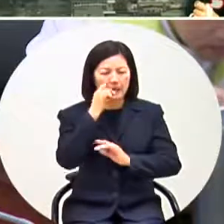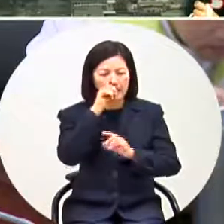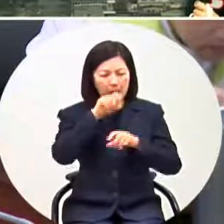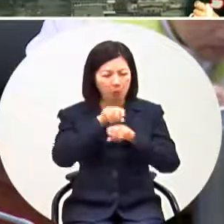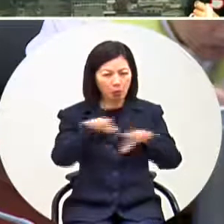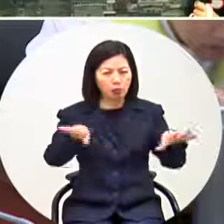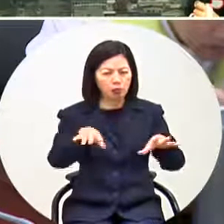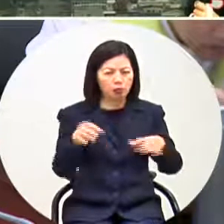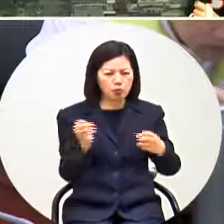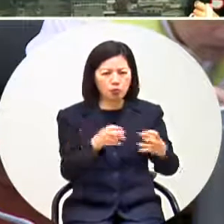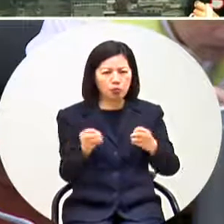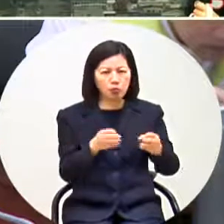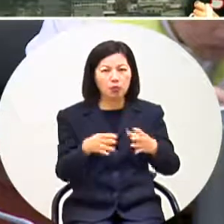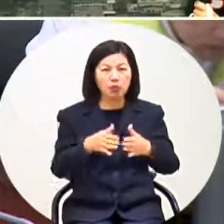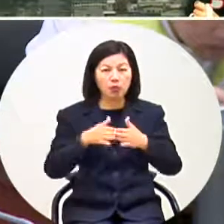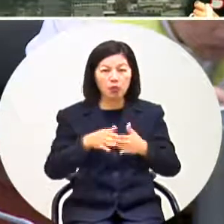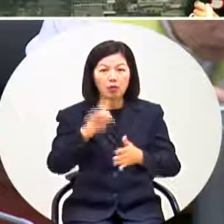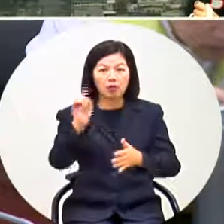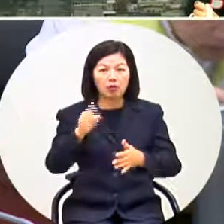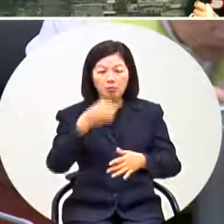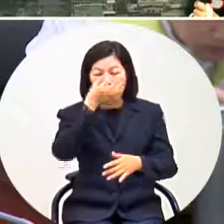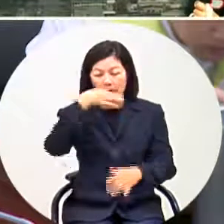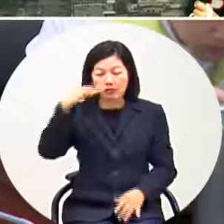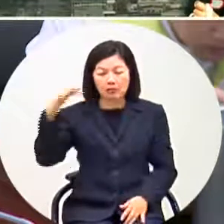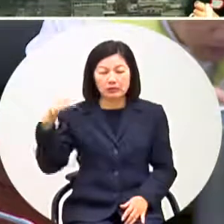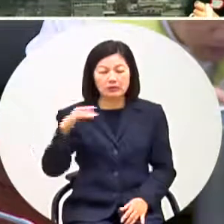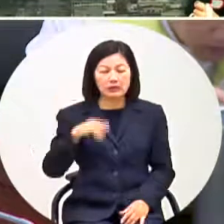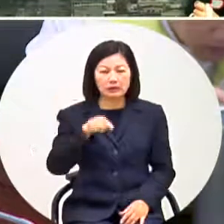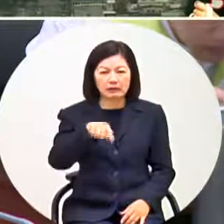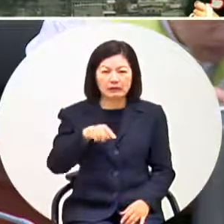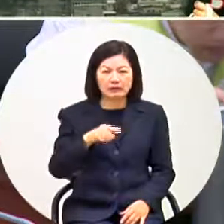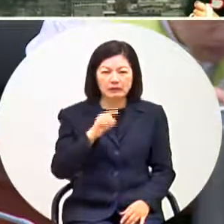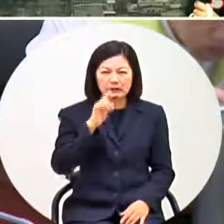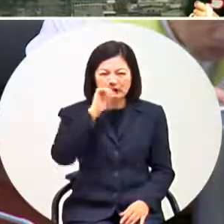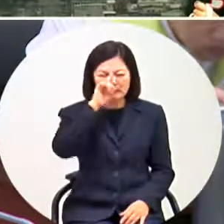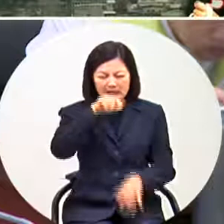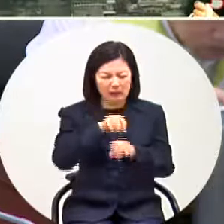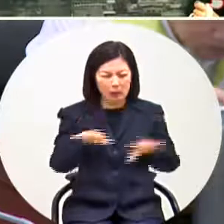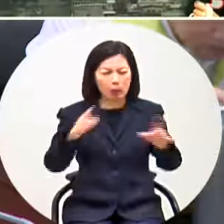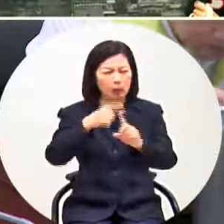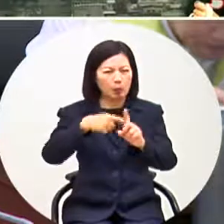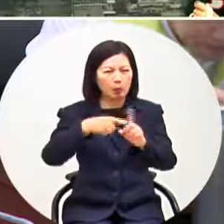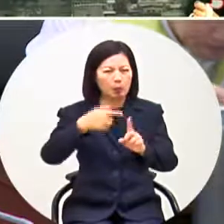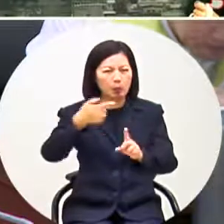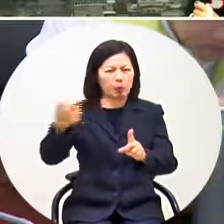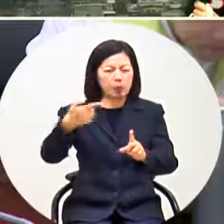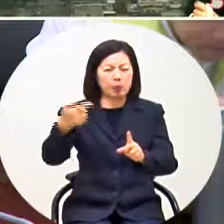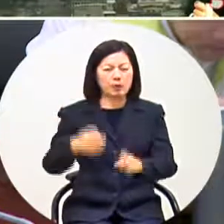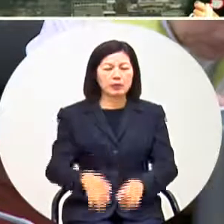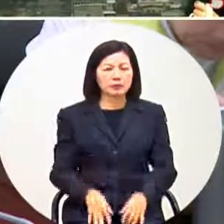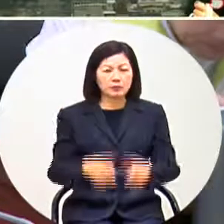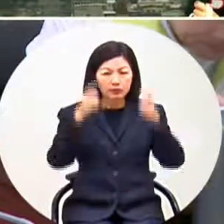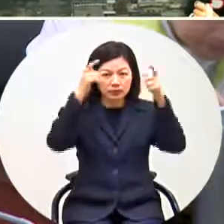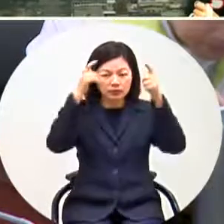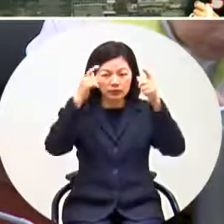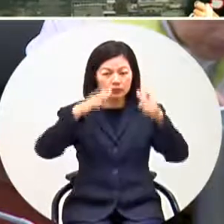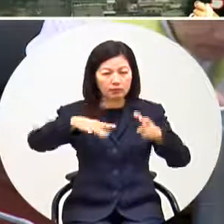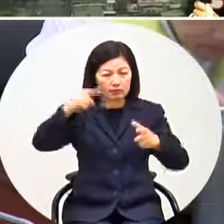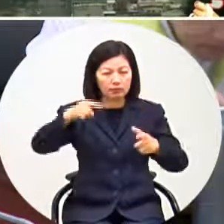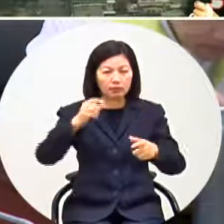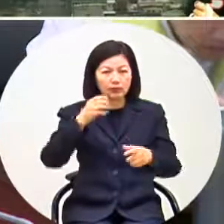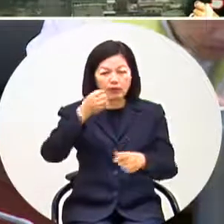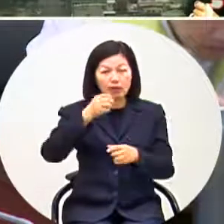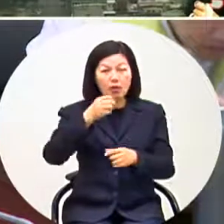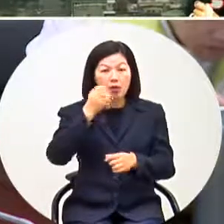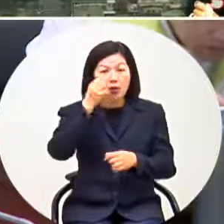们凤山的空屋、更严重，我们凤山可以说是高雄哦。上严重一个空屋的重灾区哦，